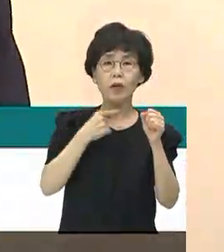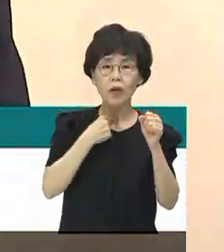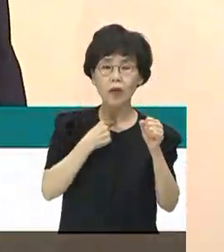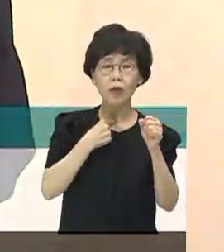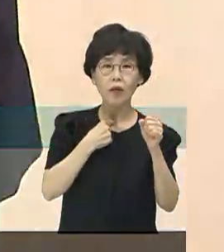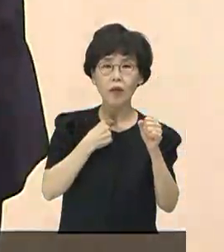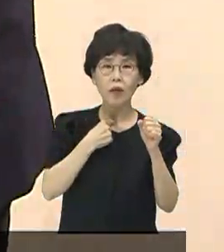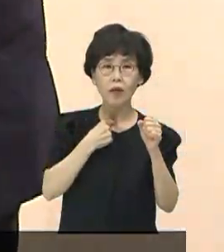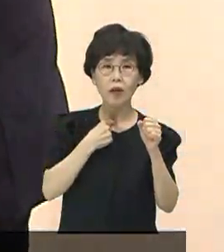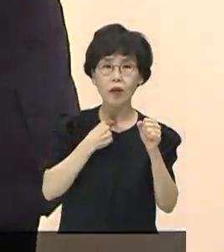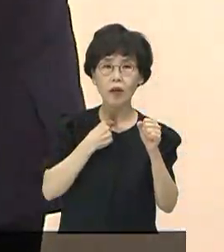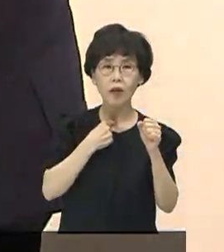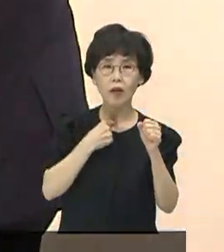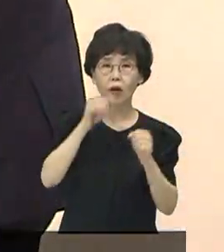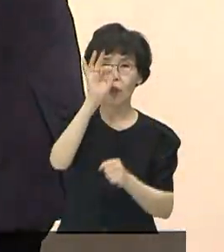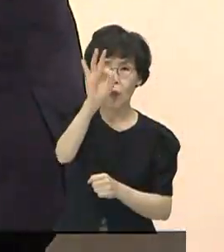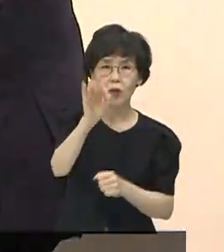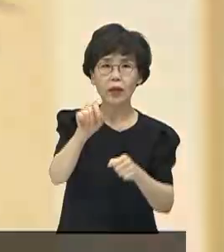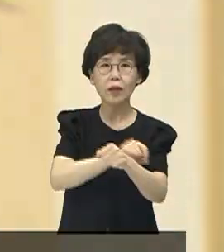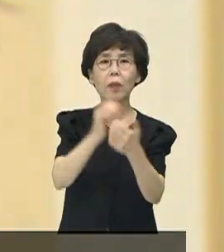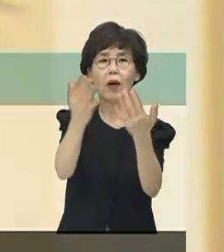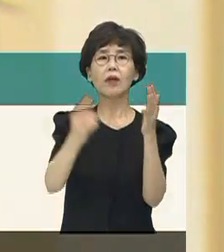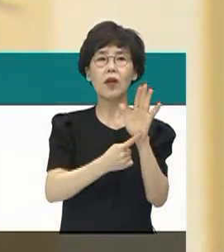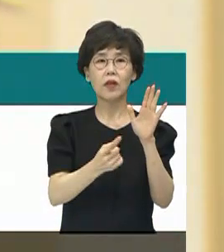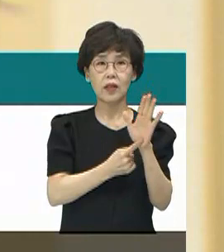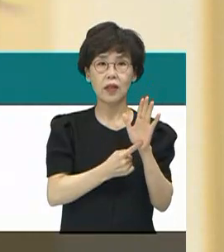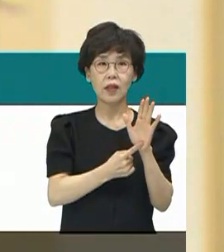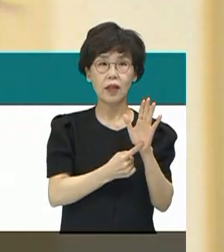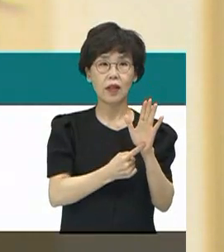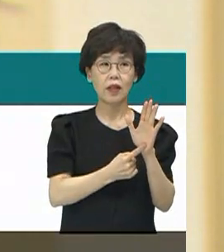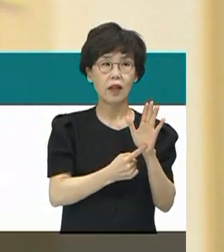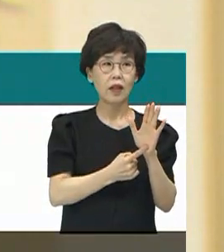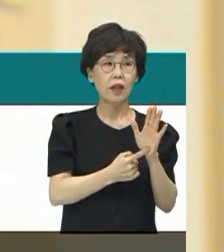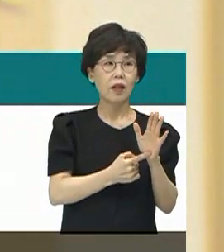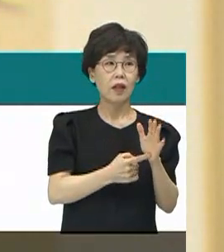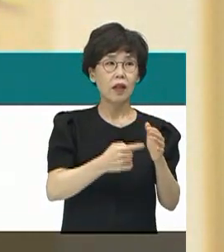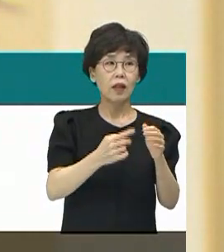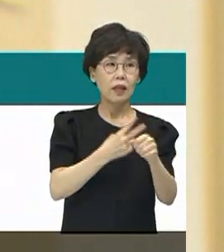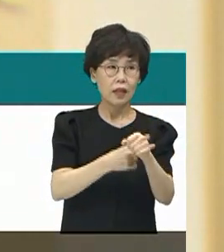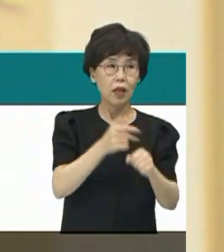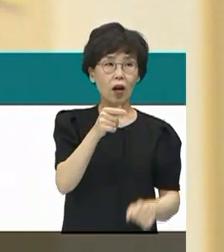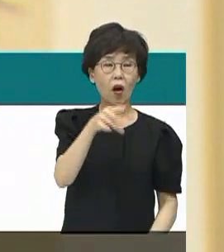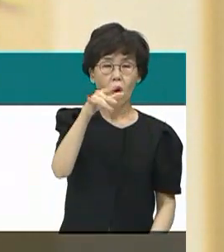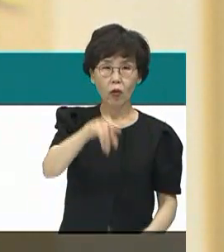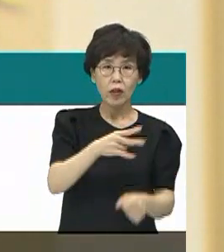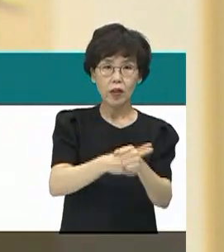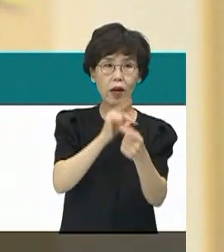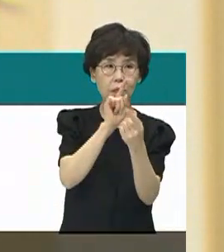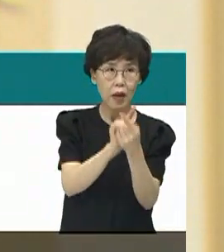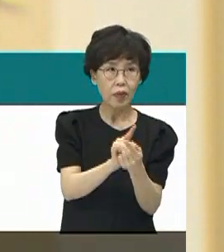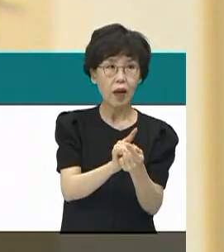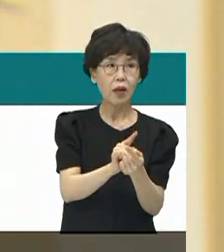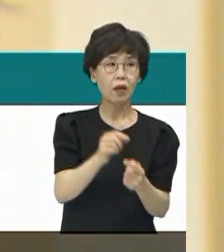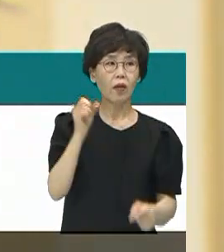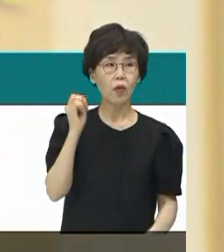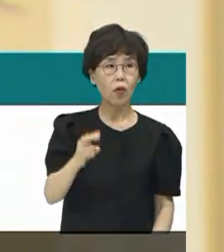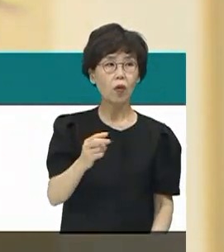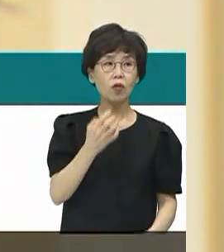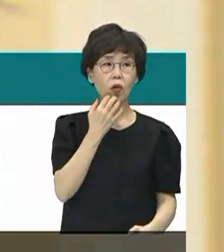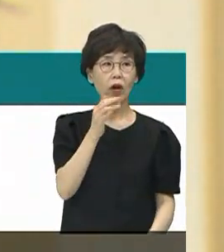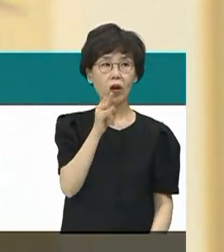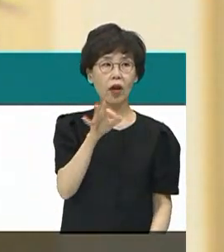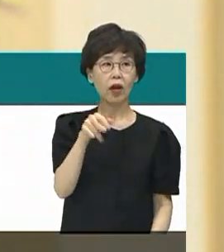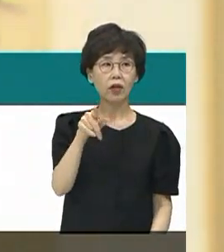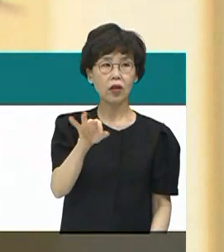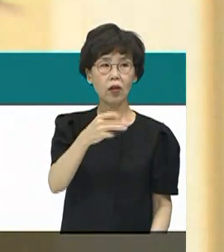따라가는 특별전을 마련했습니다. 허위 선생을 만난 이야기라든가 또 서울의 양정우숙을 졸업하고